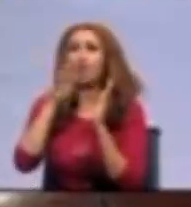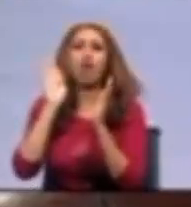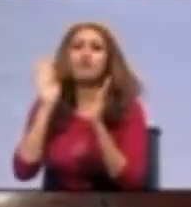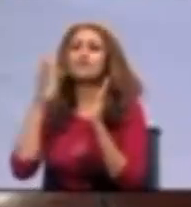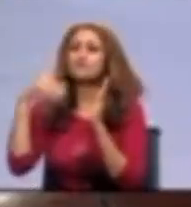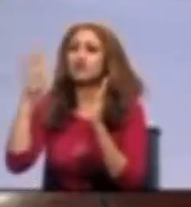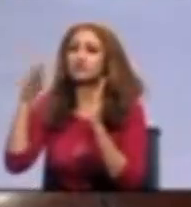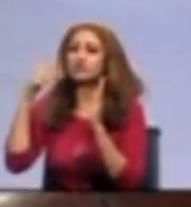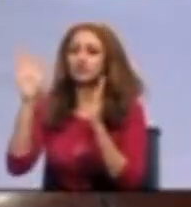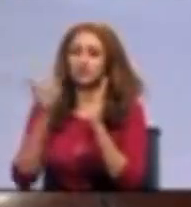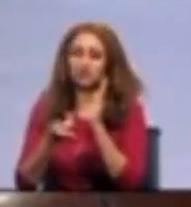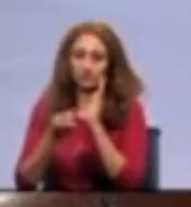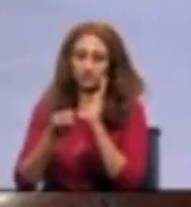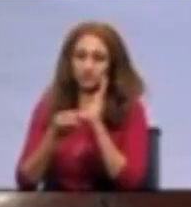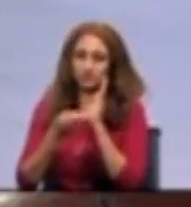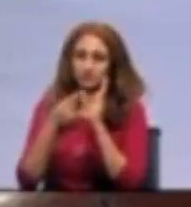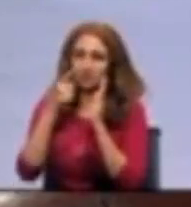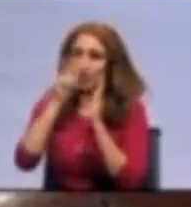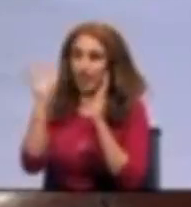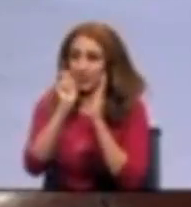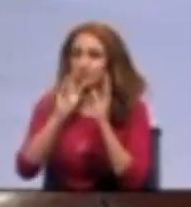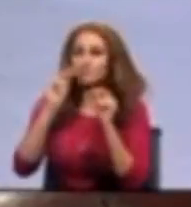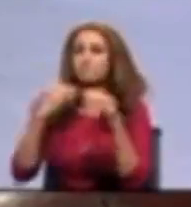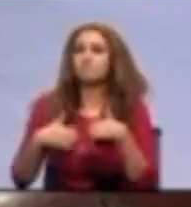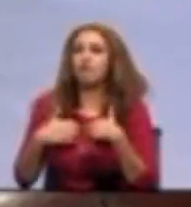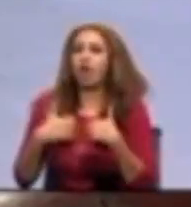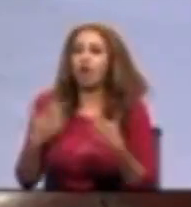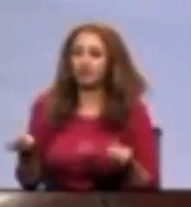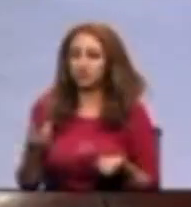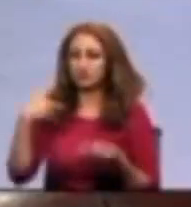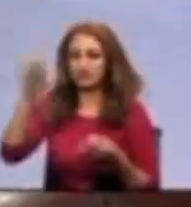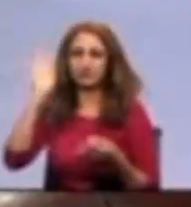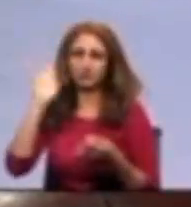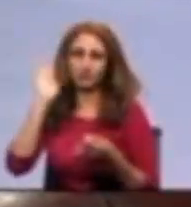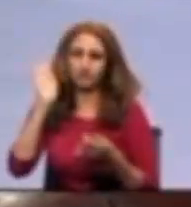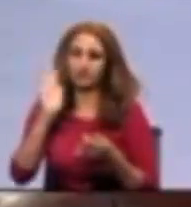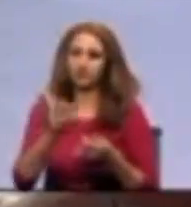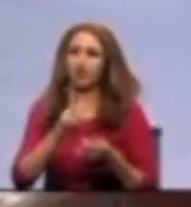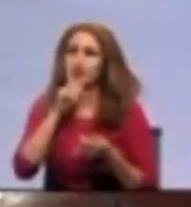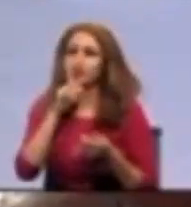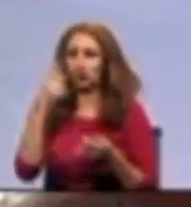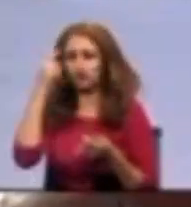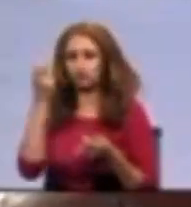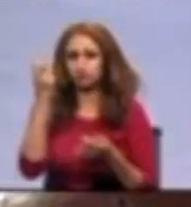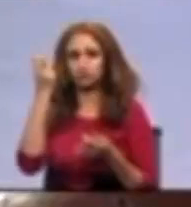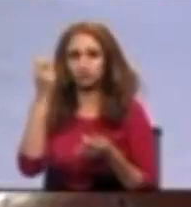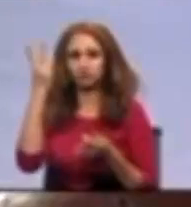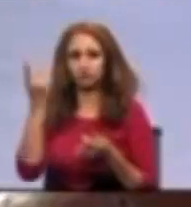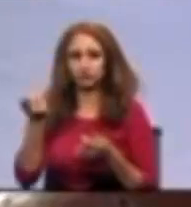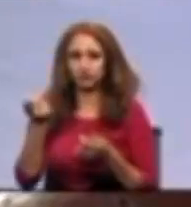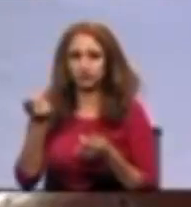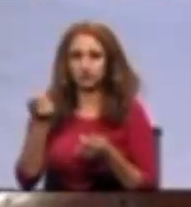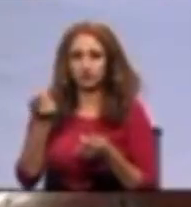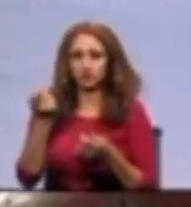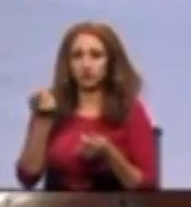برد شو ما يكتبوا، ما برد الا اذا في شيء كتير ضروري. مثلا طلعت اشاعة مرة اني انا متت، عملت اكسيدان